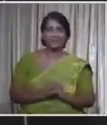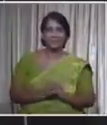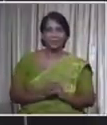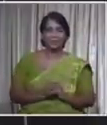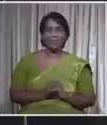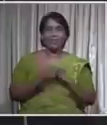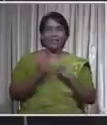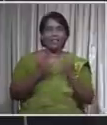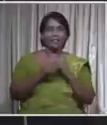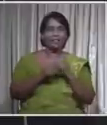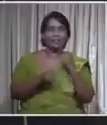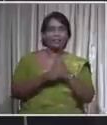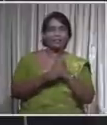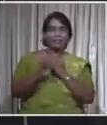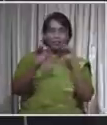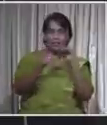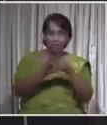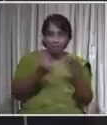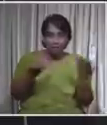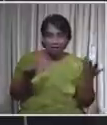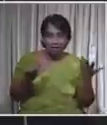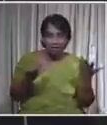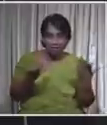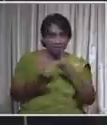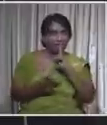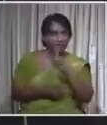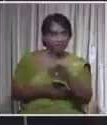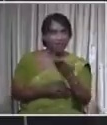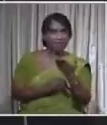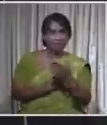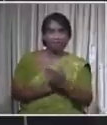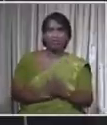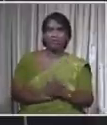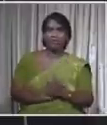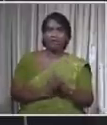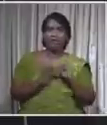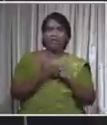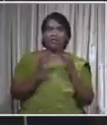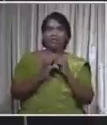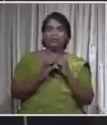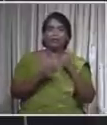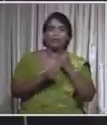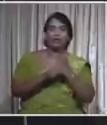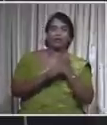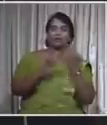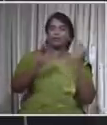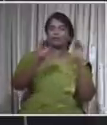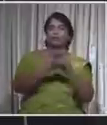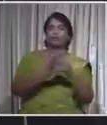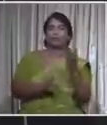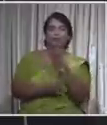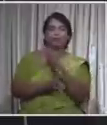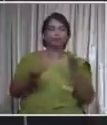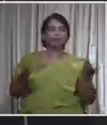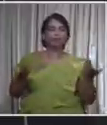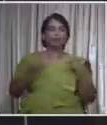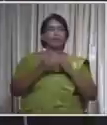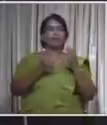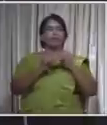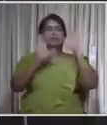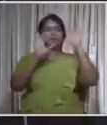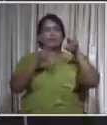එස්බී මහත්තයා ආණ්ඩුවට ගිහලා නැත්තේ සර් සර් කියන්නේ එස්බී මහත්තයා ගිහලා ආණ්ඩුවට අපි තුන් දෙනා උඩ බලන් ඉන්නවා SBN එක.